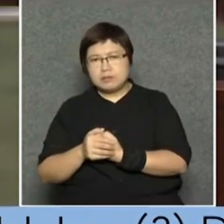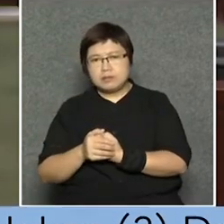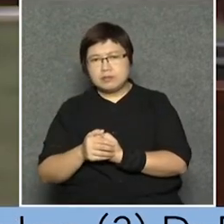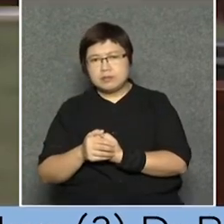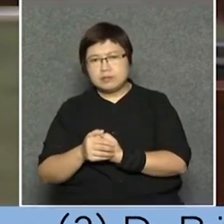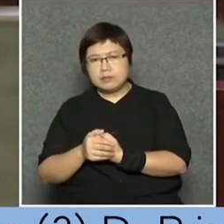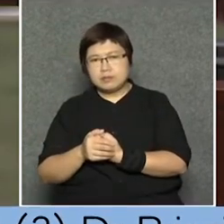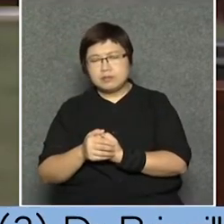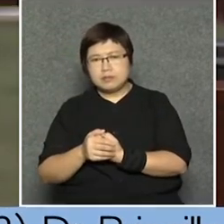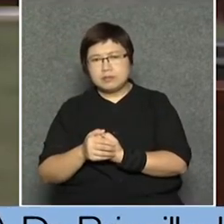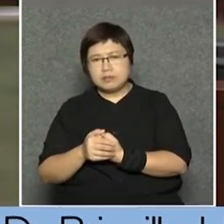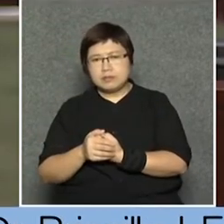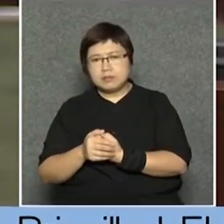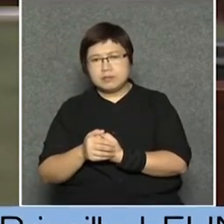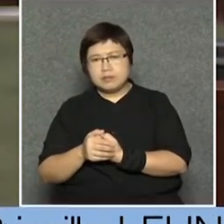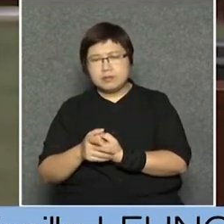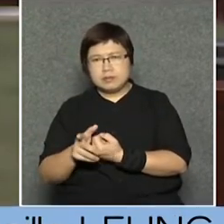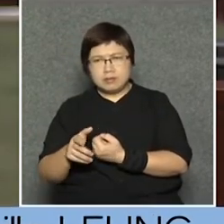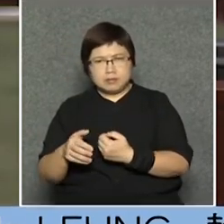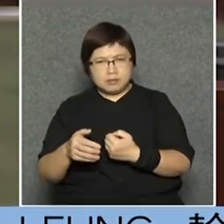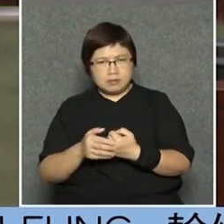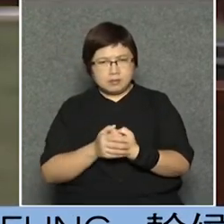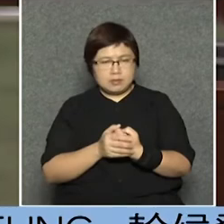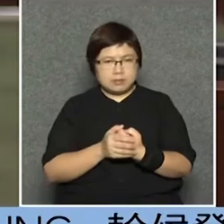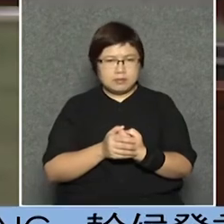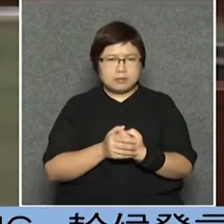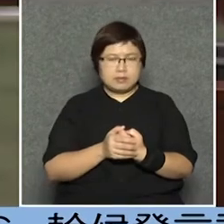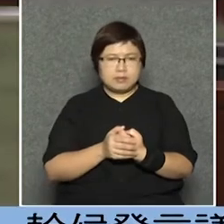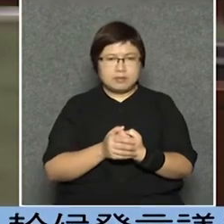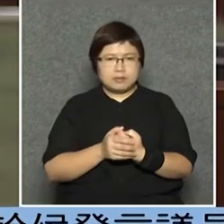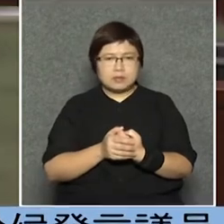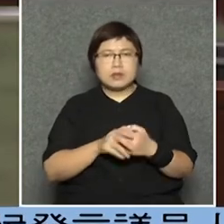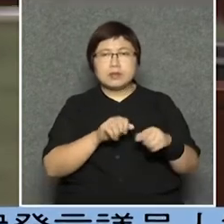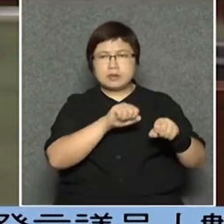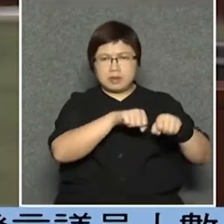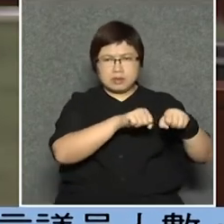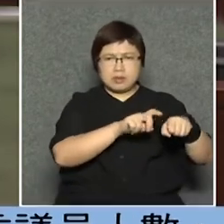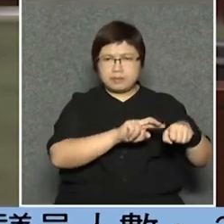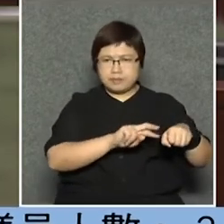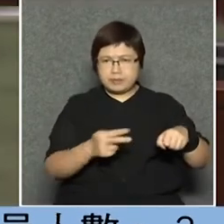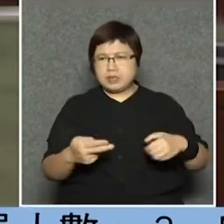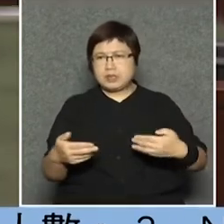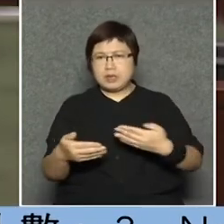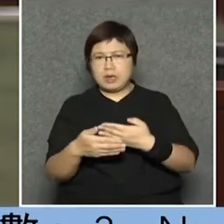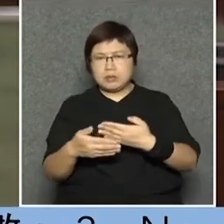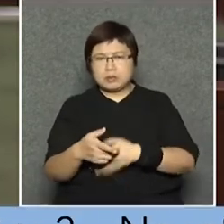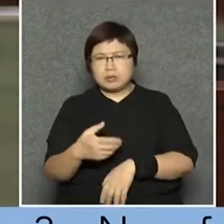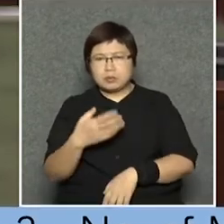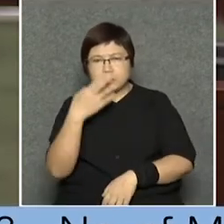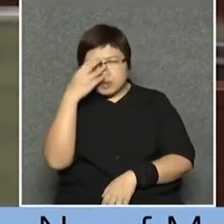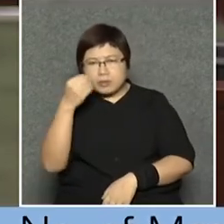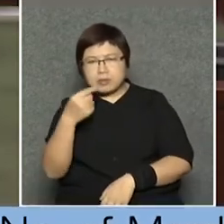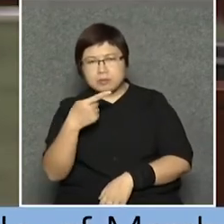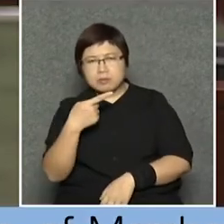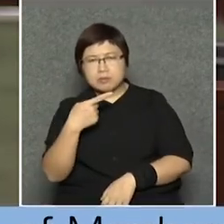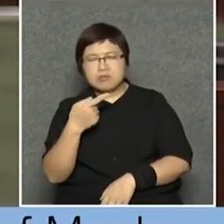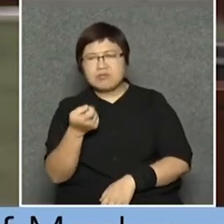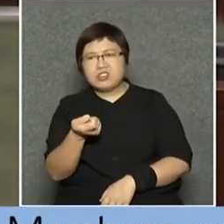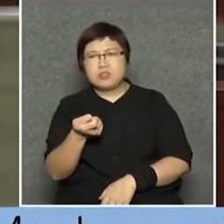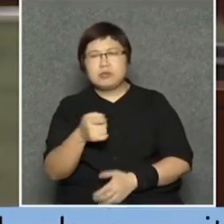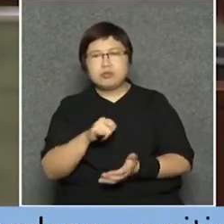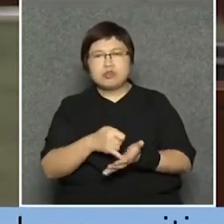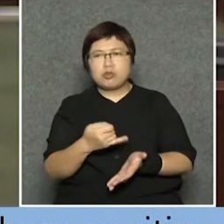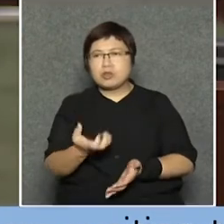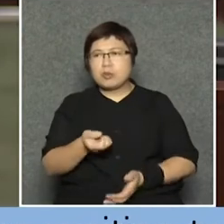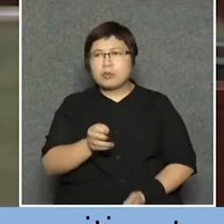對於將這個單車作為一個交通工具，那個誘因真的很小，因為沒有稅收，而